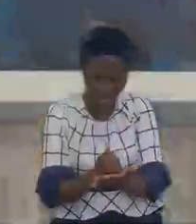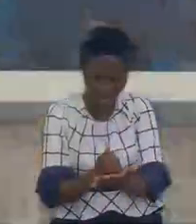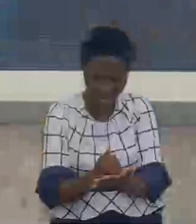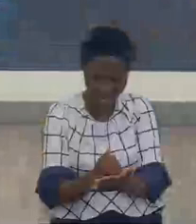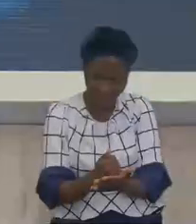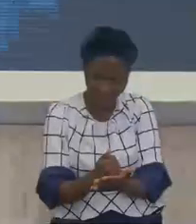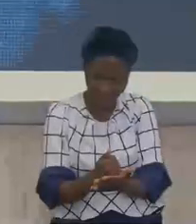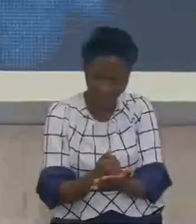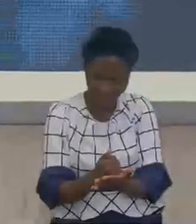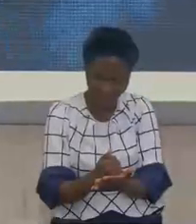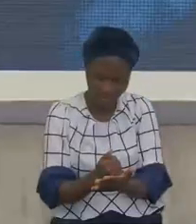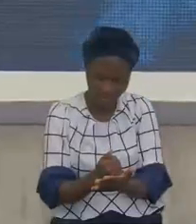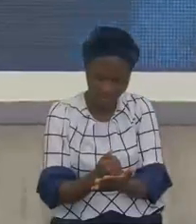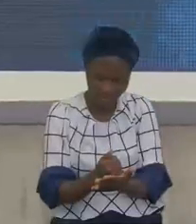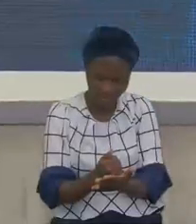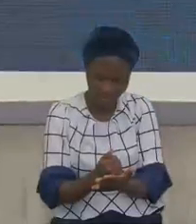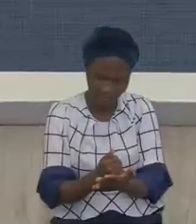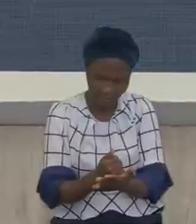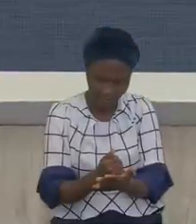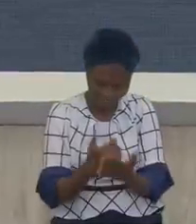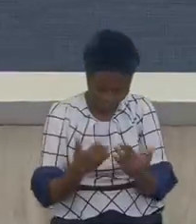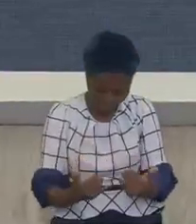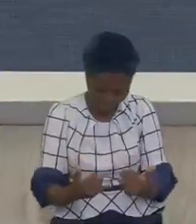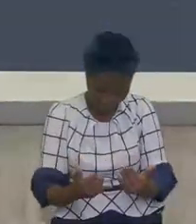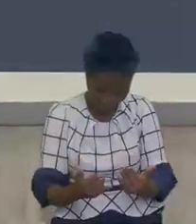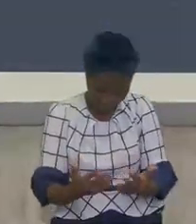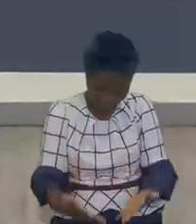Maintenant, la puissance d'élévation pour tout le monde.